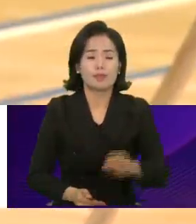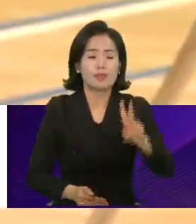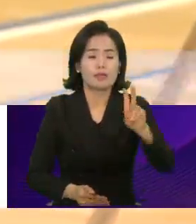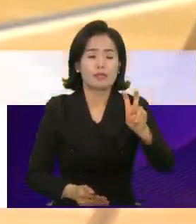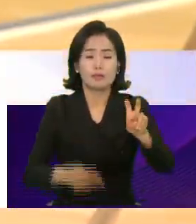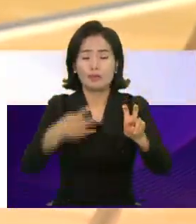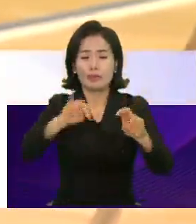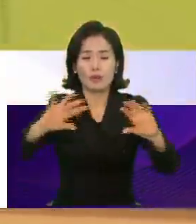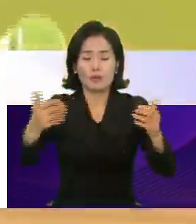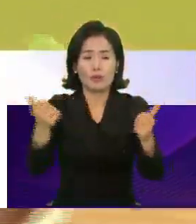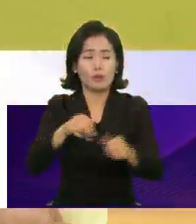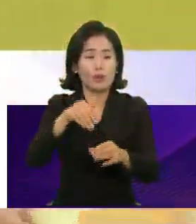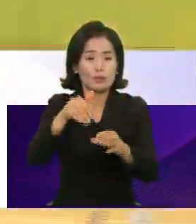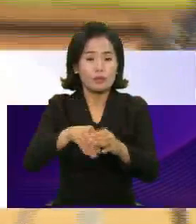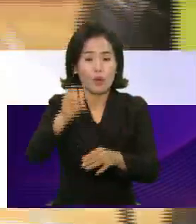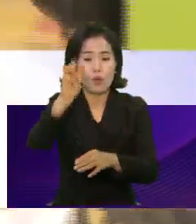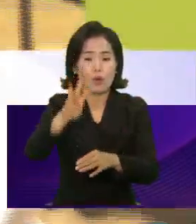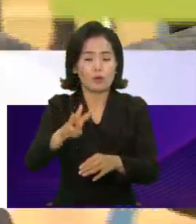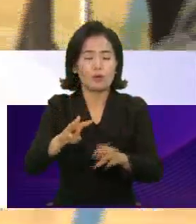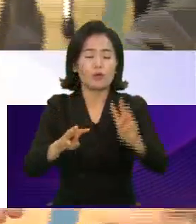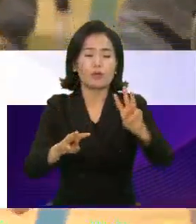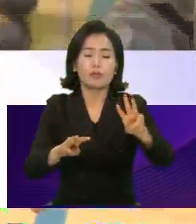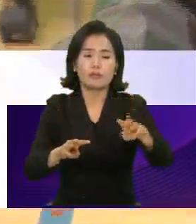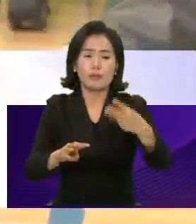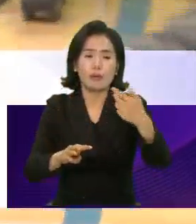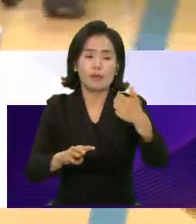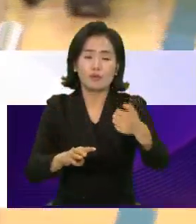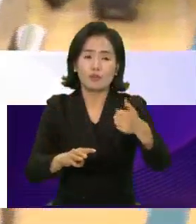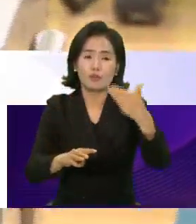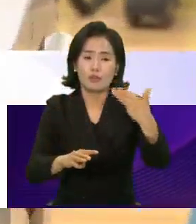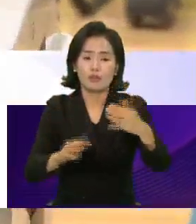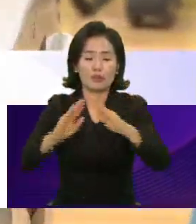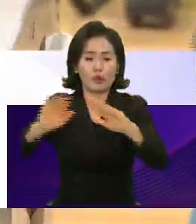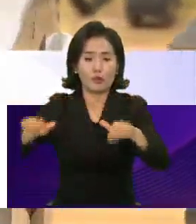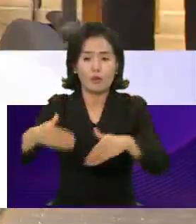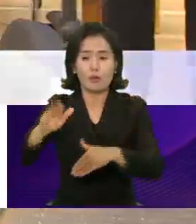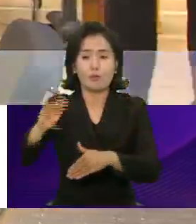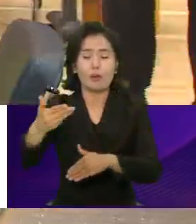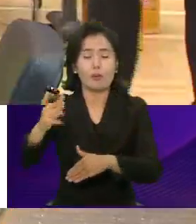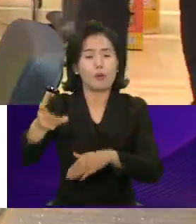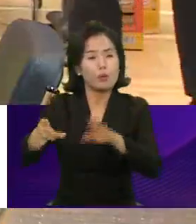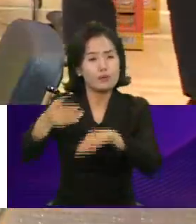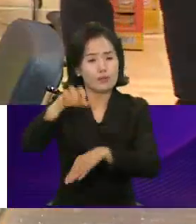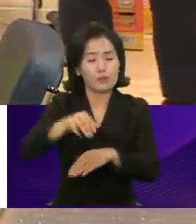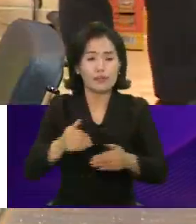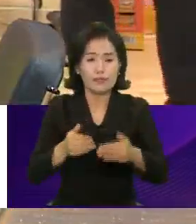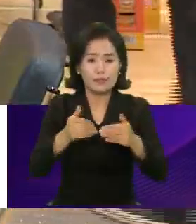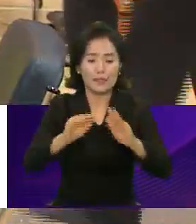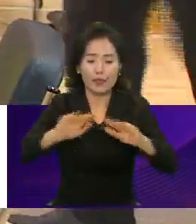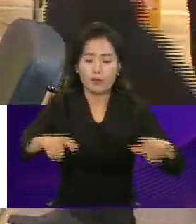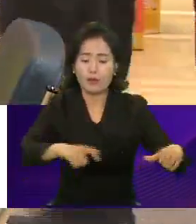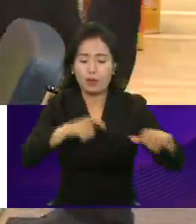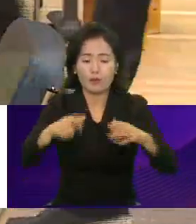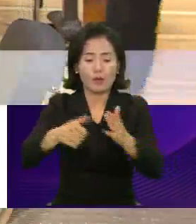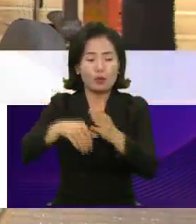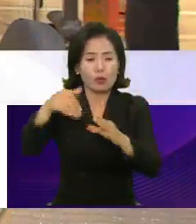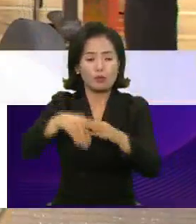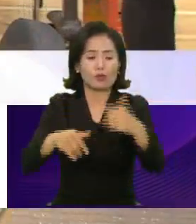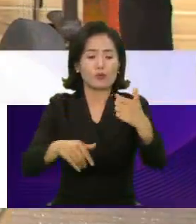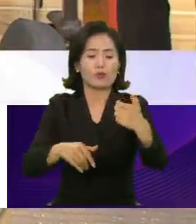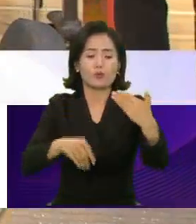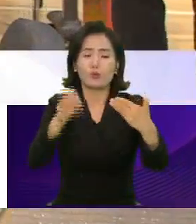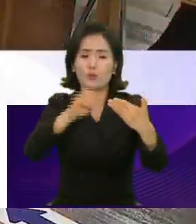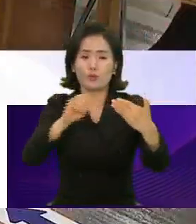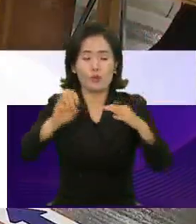제22회 국회의원 선거 투표는 광주가 358곳, 전남은 806곳에서 진행됐는데요. 전남 지역 투표율은